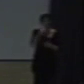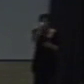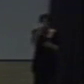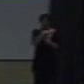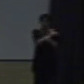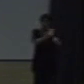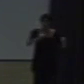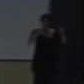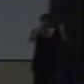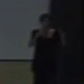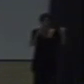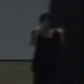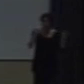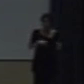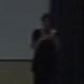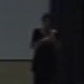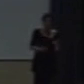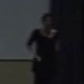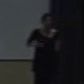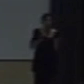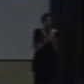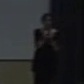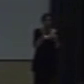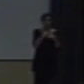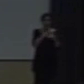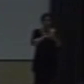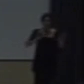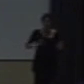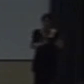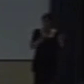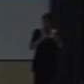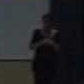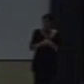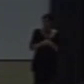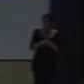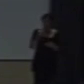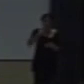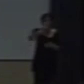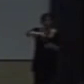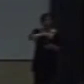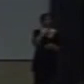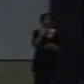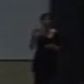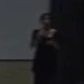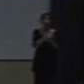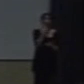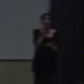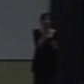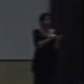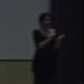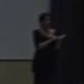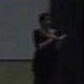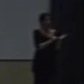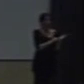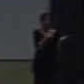provocar reflexió social, aportar-hi elements per provocar-la. És com si ara ja tots sabéssim escriure i haguéssim d'avançar cap a